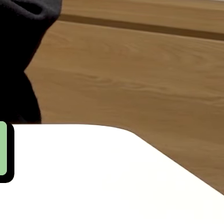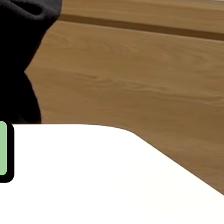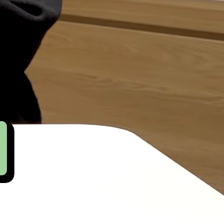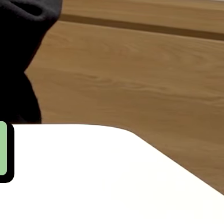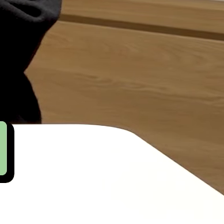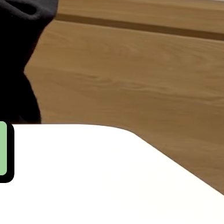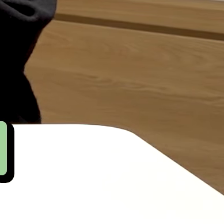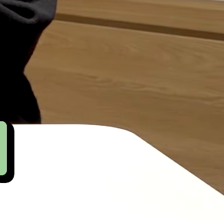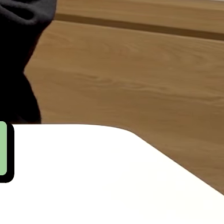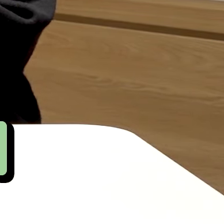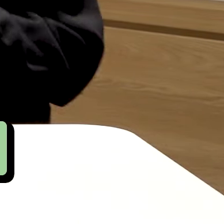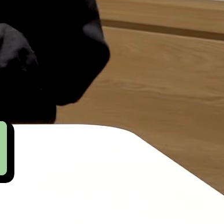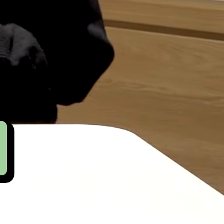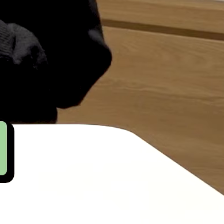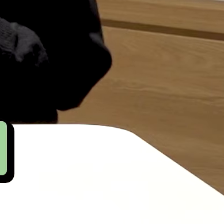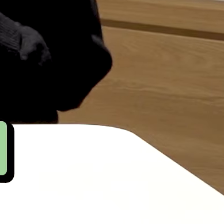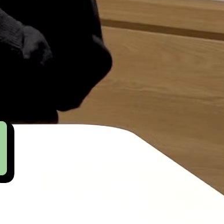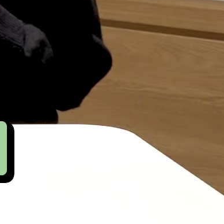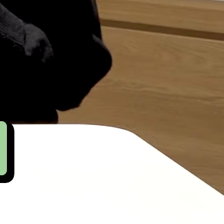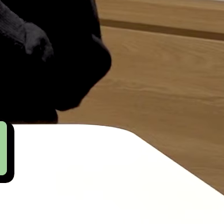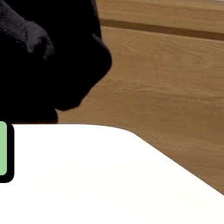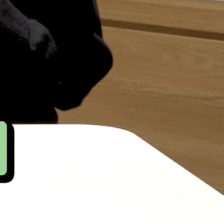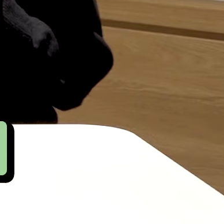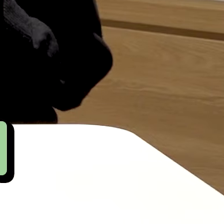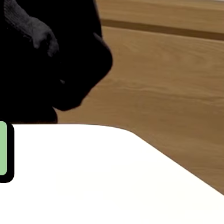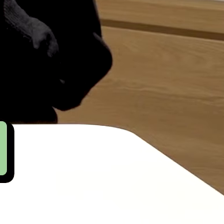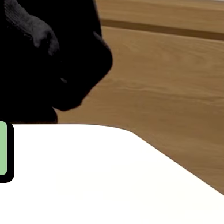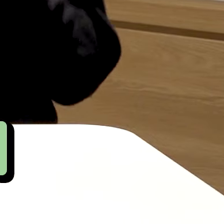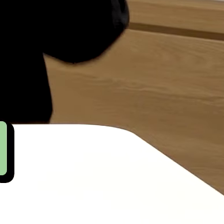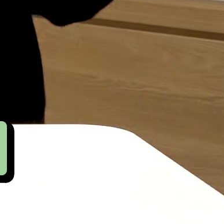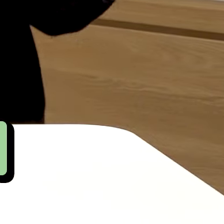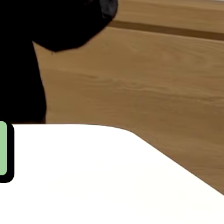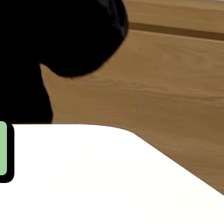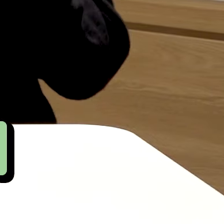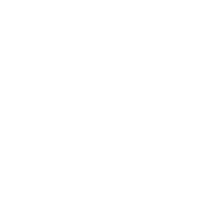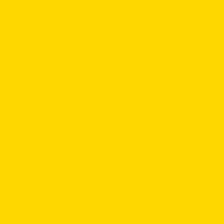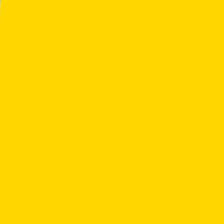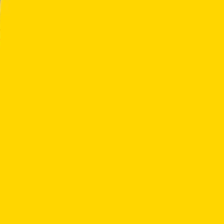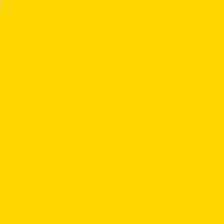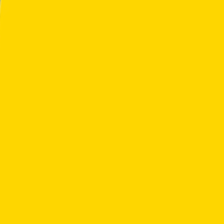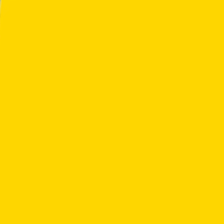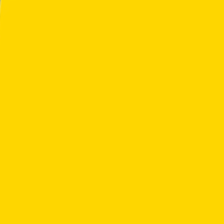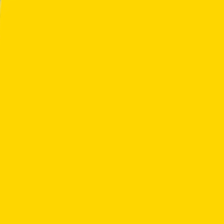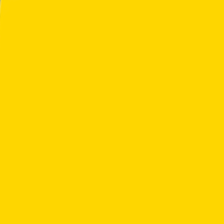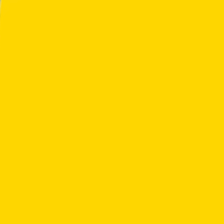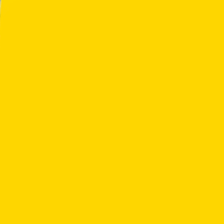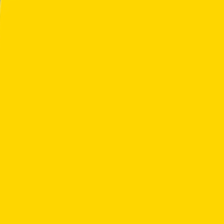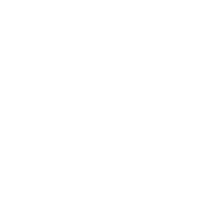어떻게 변동됐을까? 예. 테슬라의 1년간의 주식 변동 현황을.